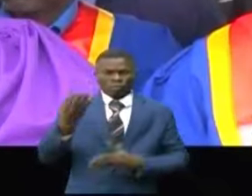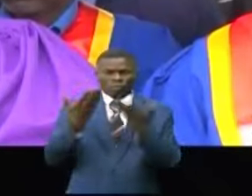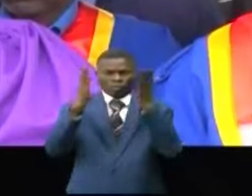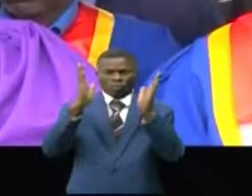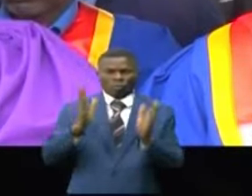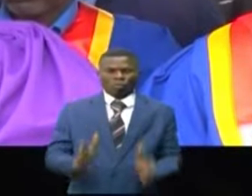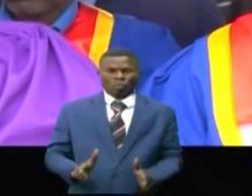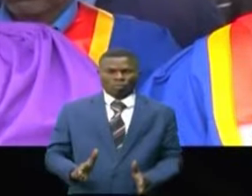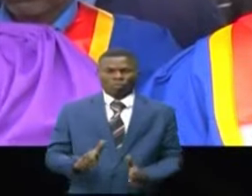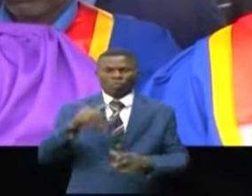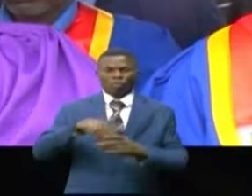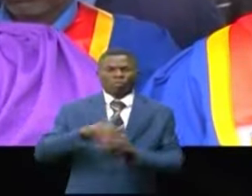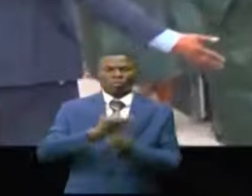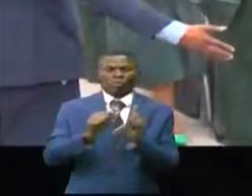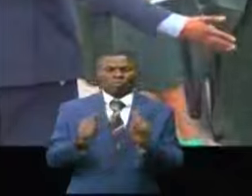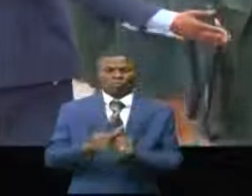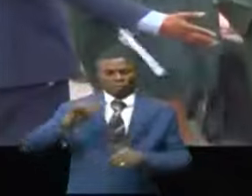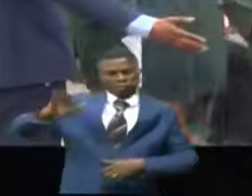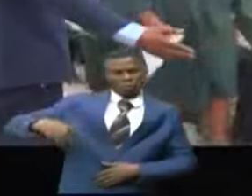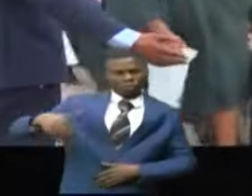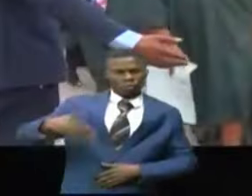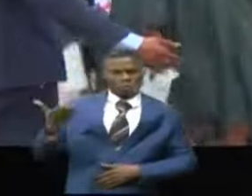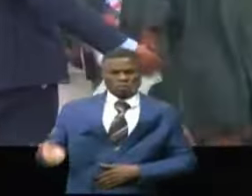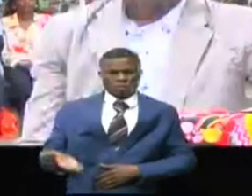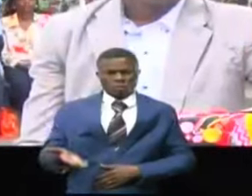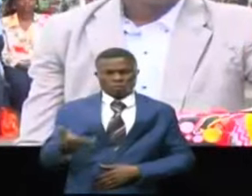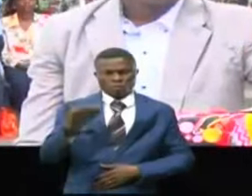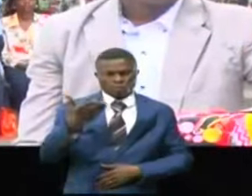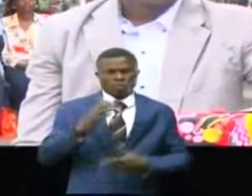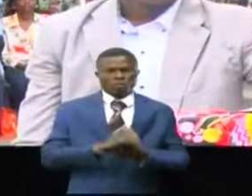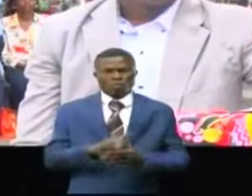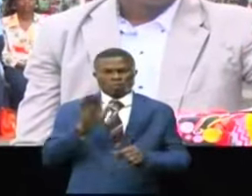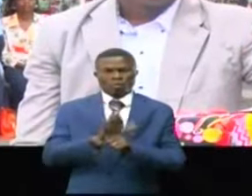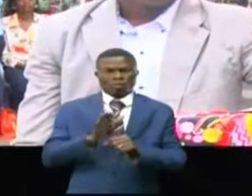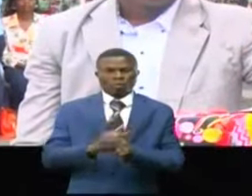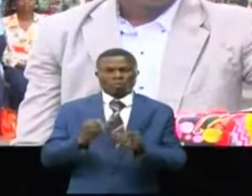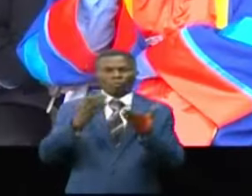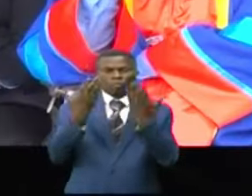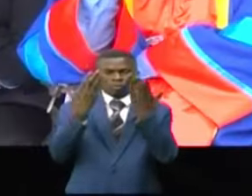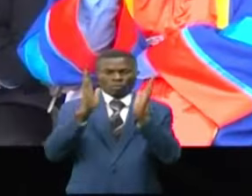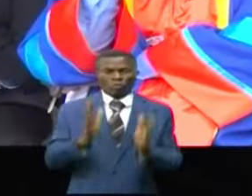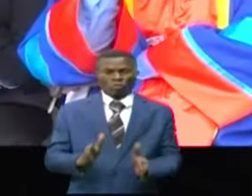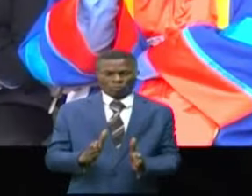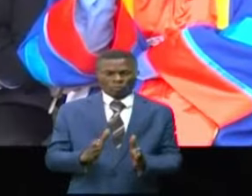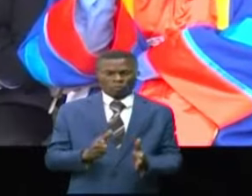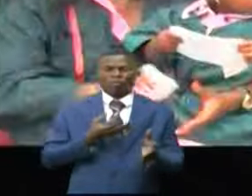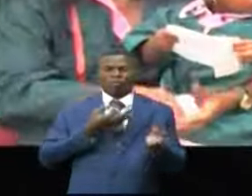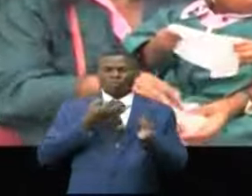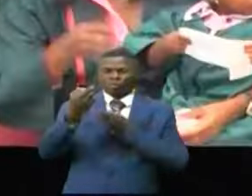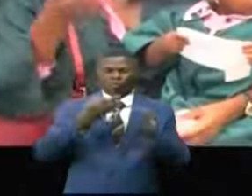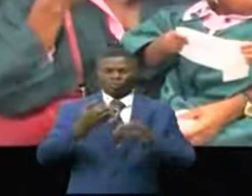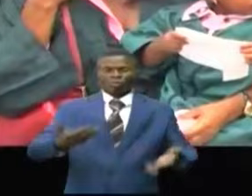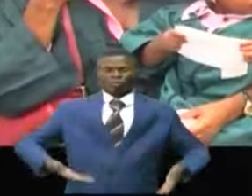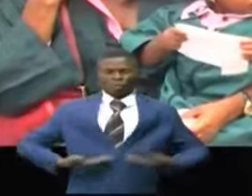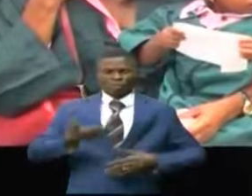et cadre dans le domaine de la mode et couture. Quelques diplômés n'ont pas caché leur